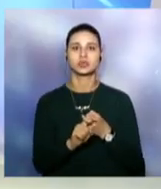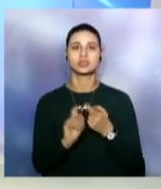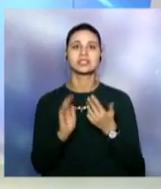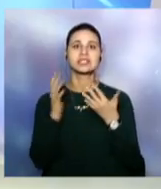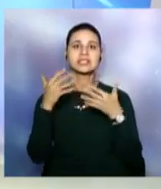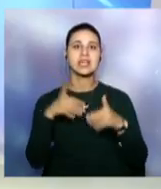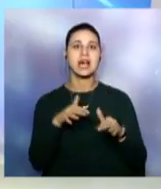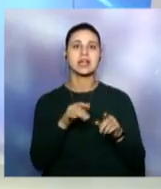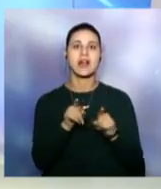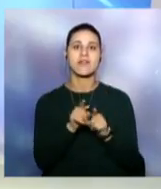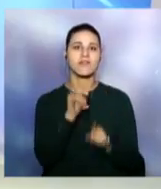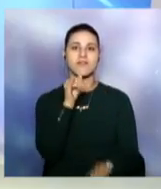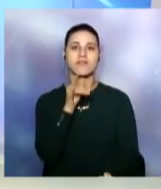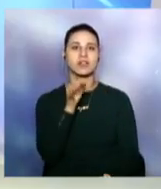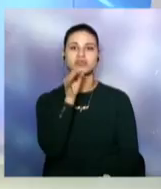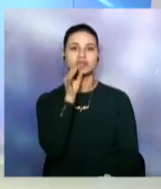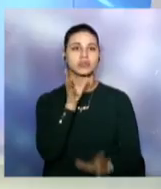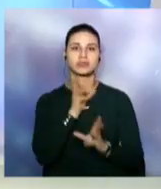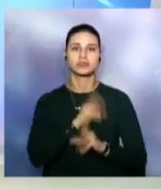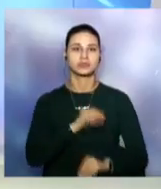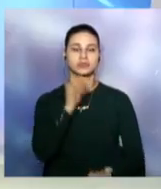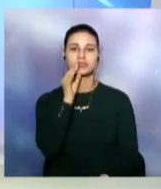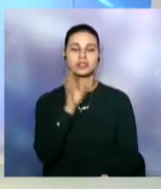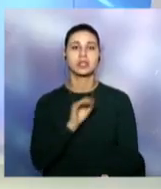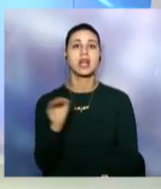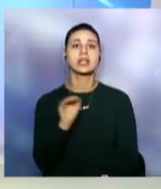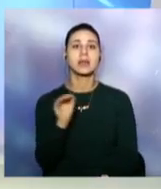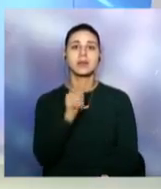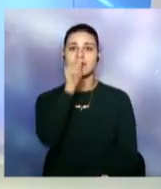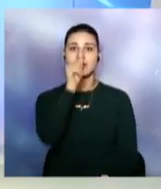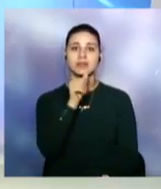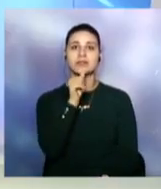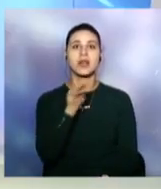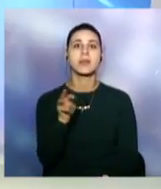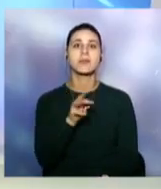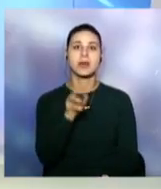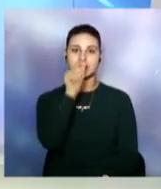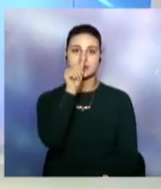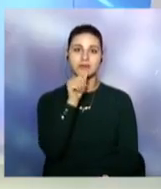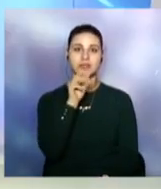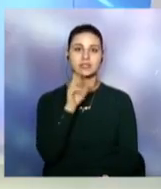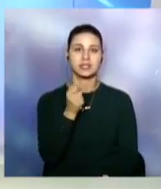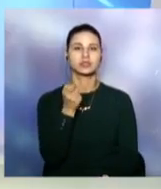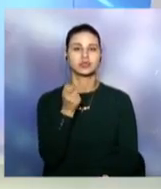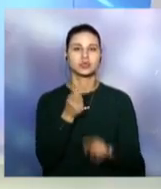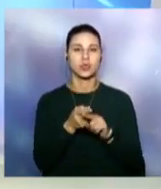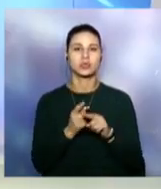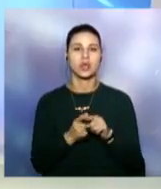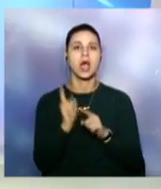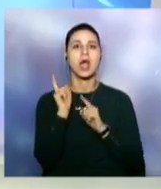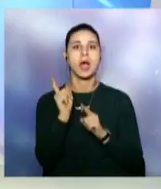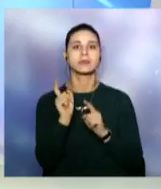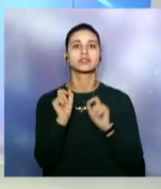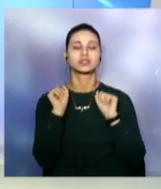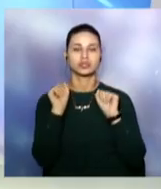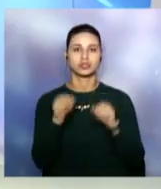არის ჩამქრალი, უფრო მეტიც, სწორედ თებერვალში, მარტში და ნაწილობრივ აპრილშიც